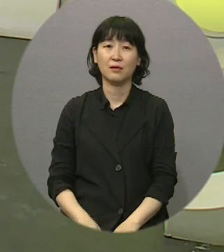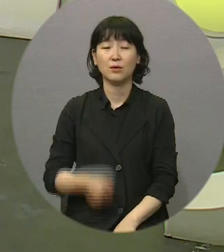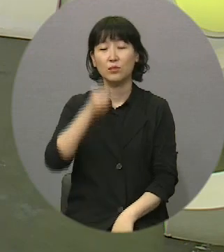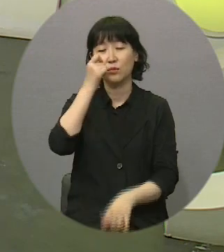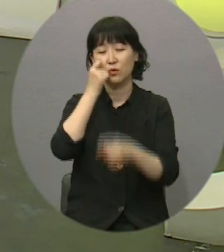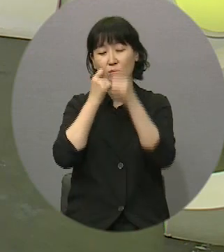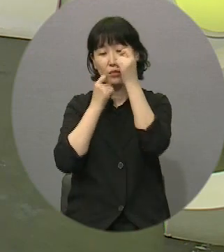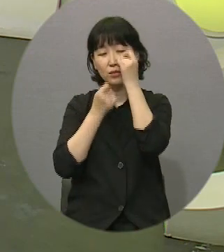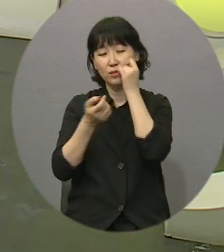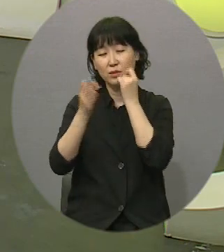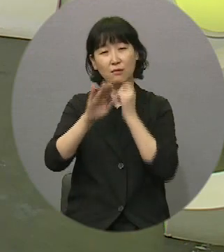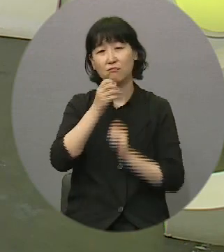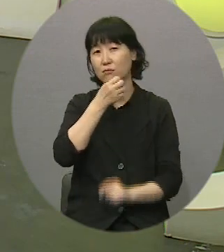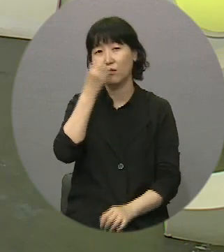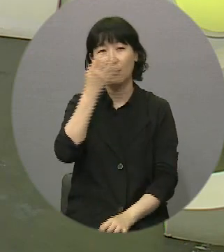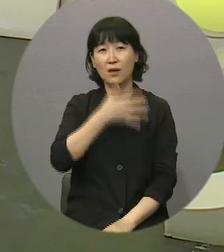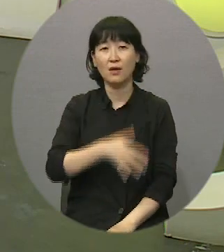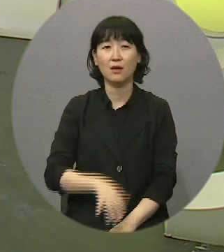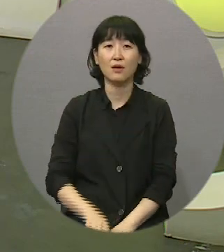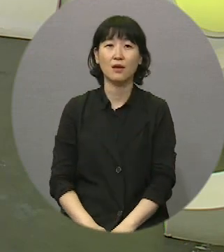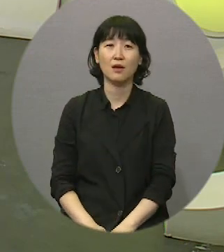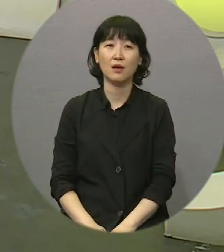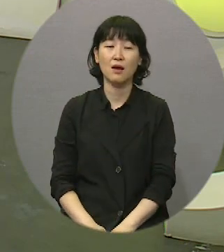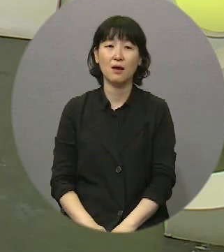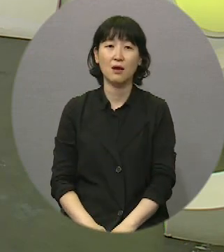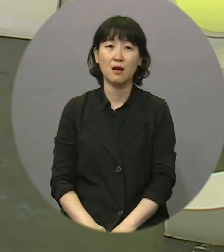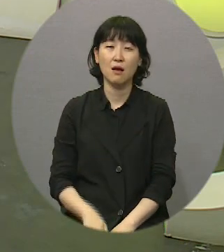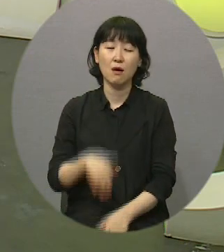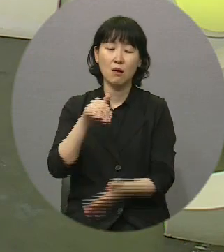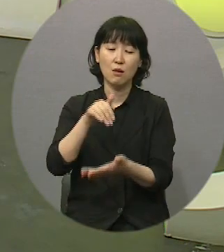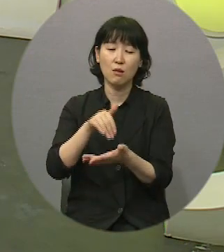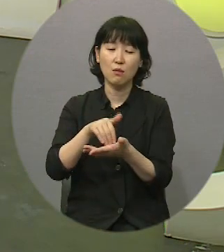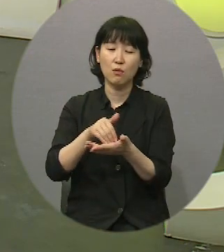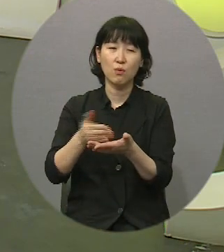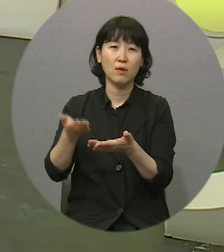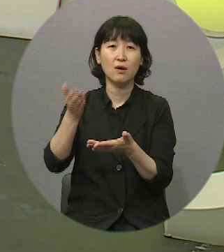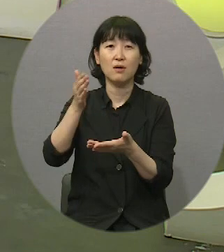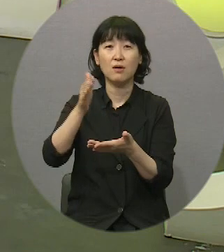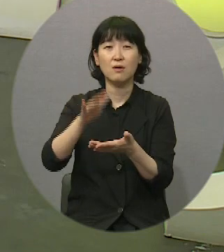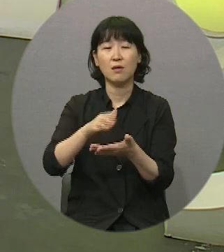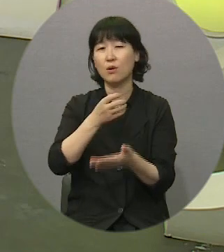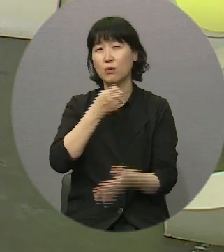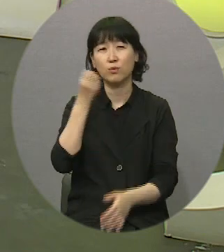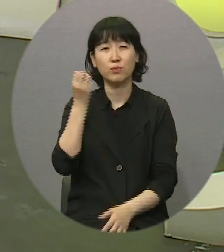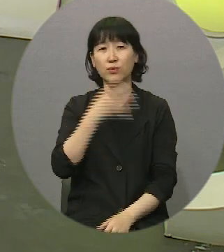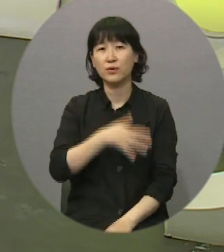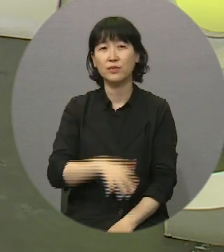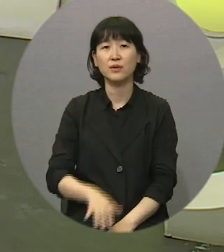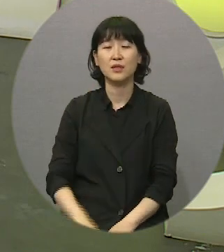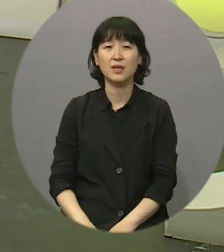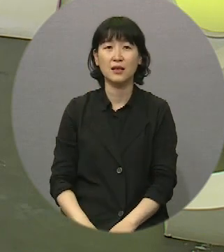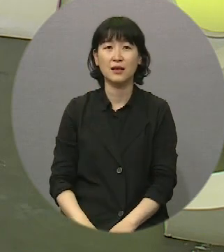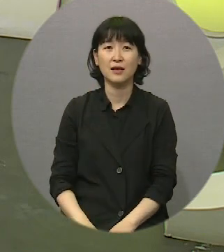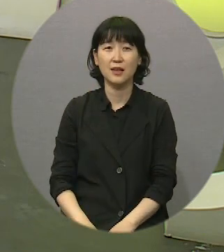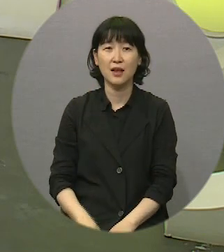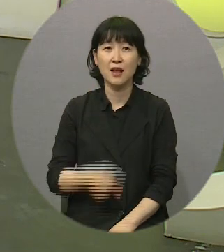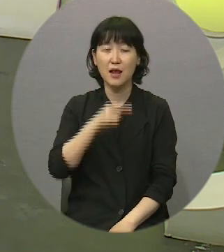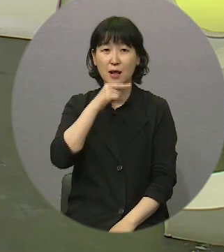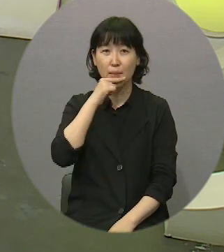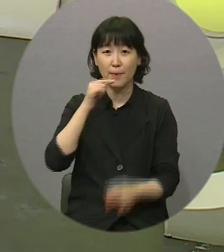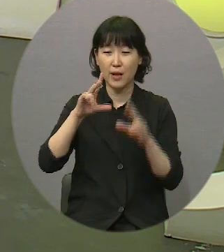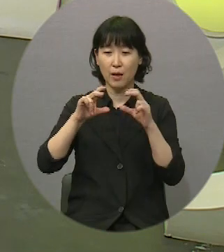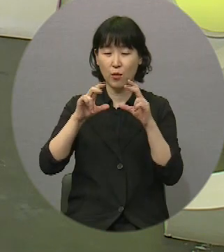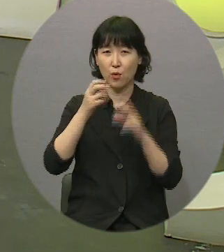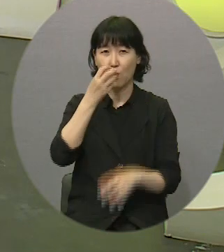물어봐도 소용없고 후회해도 소용없는 허울의 관계